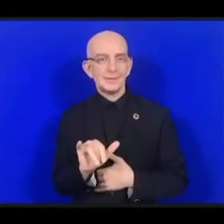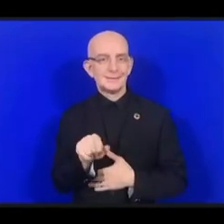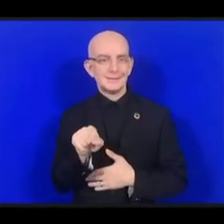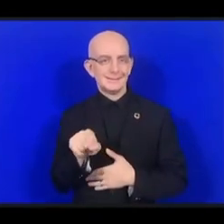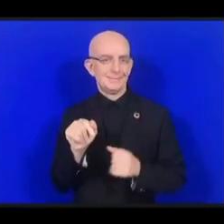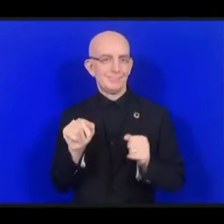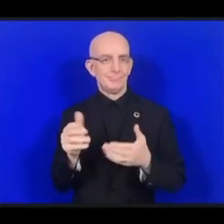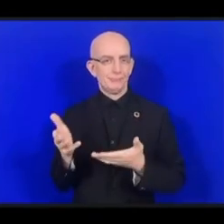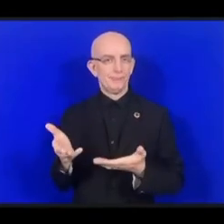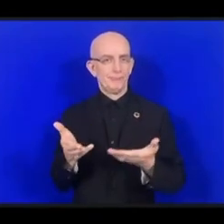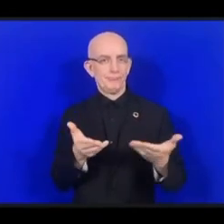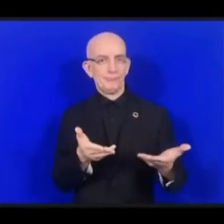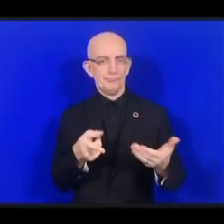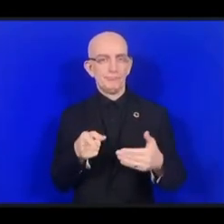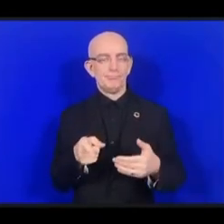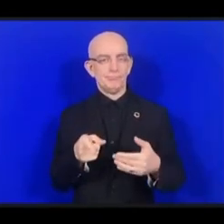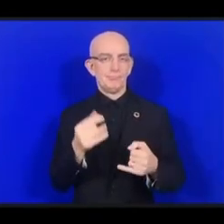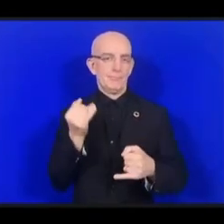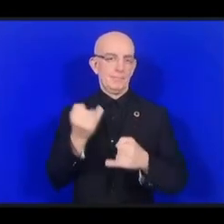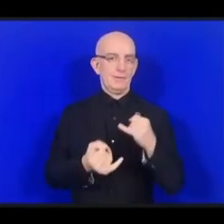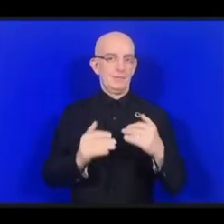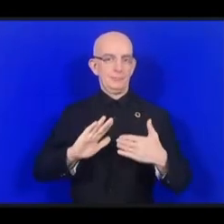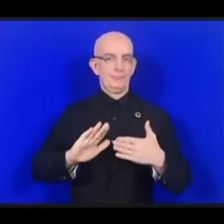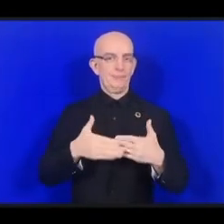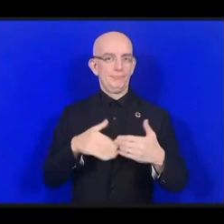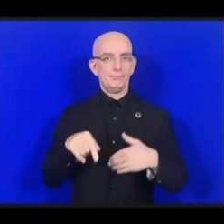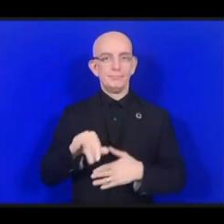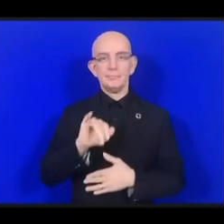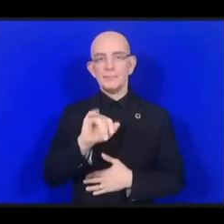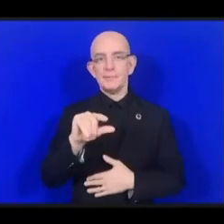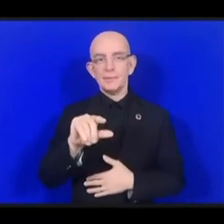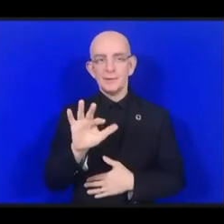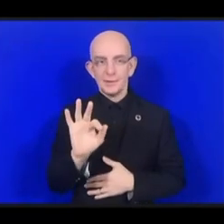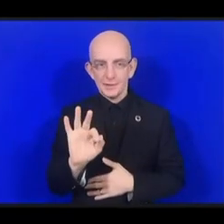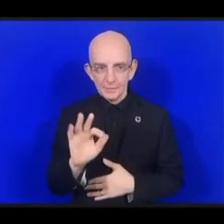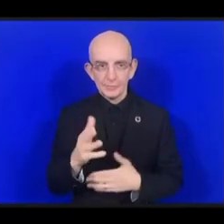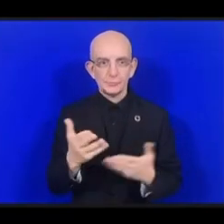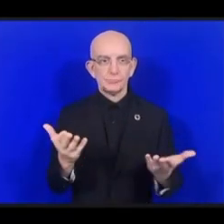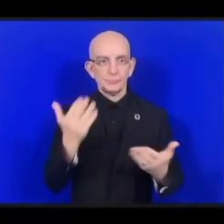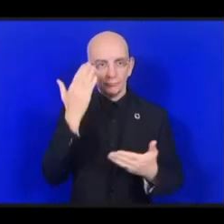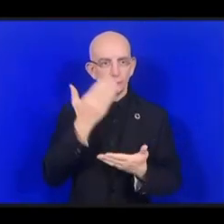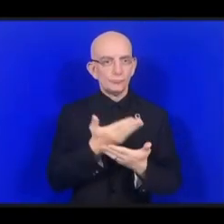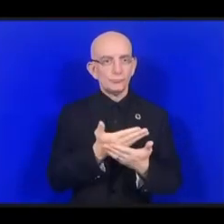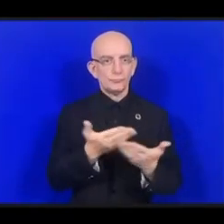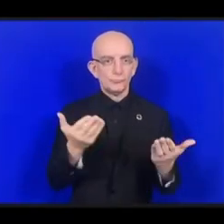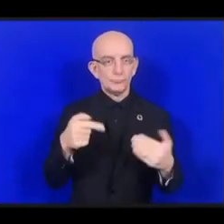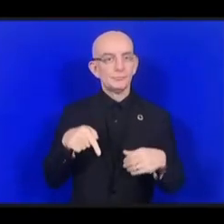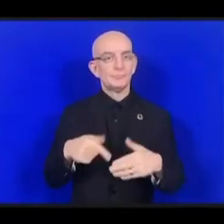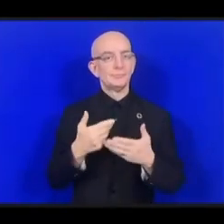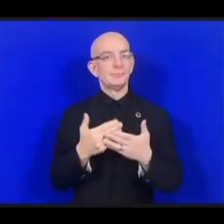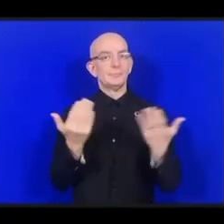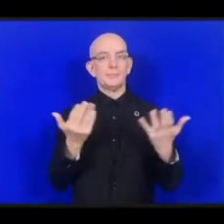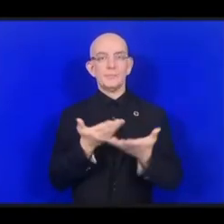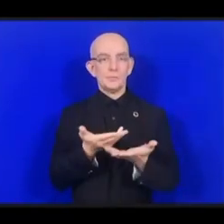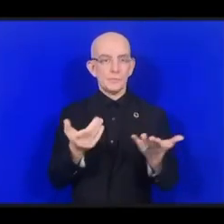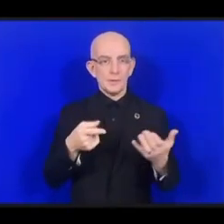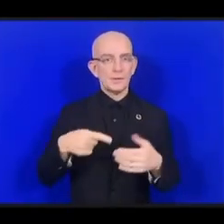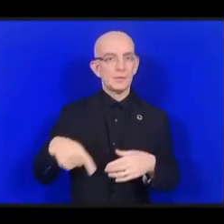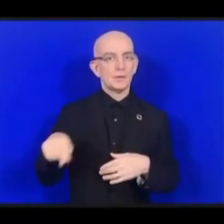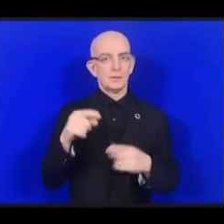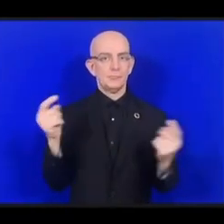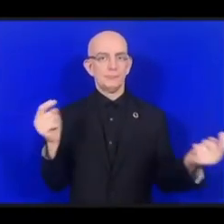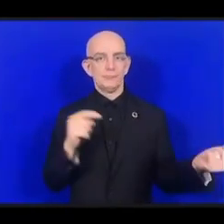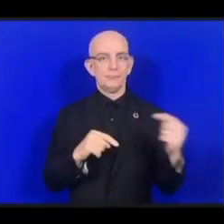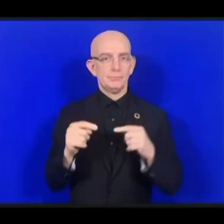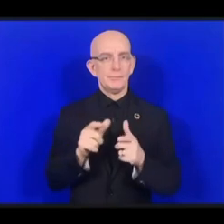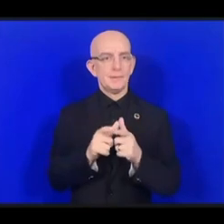最後のその多分ユスとして喋るという風に思いますけどもブラジルのアマゾンの地域から参りまし